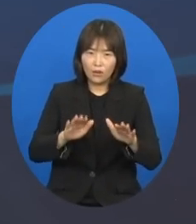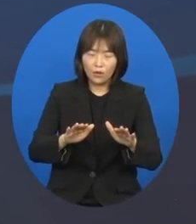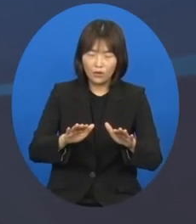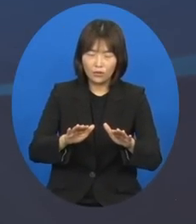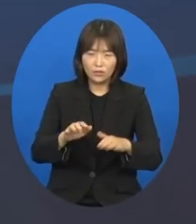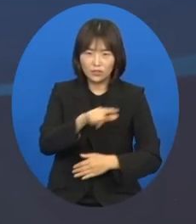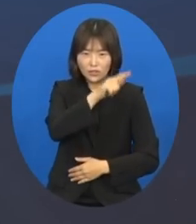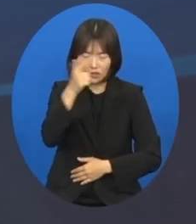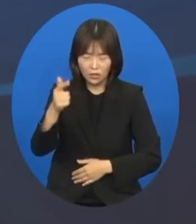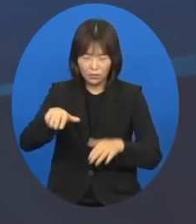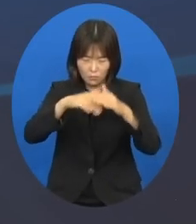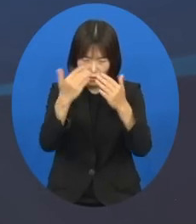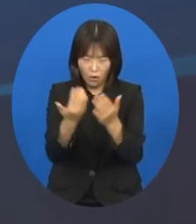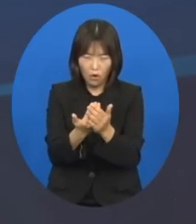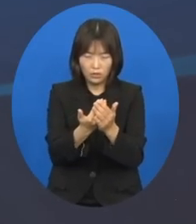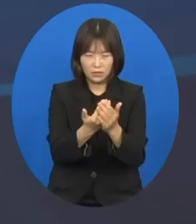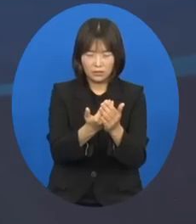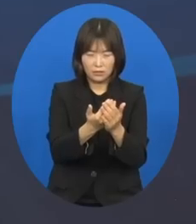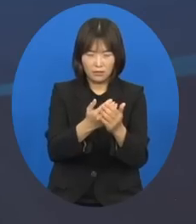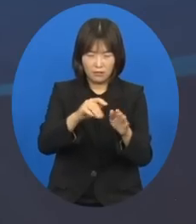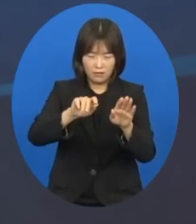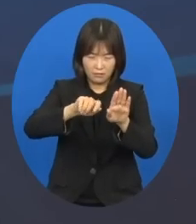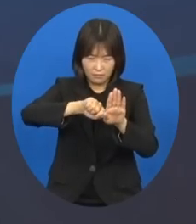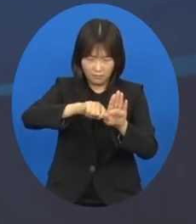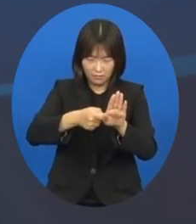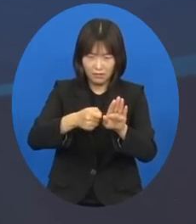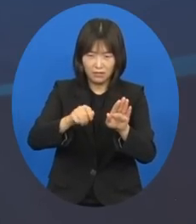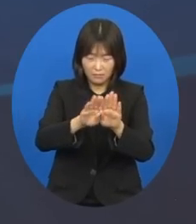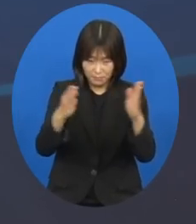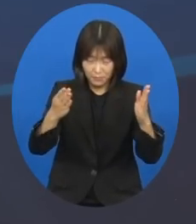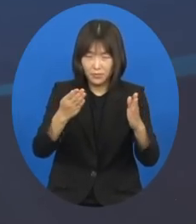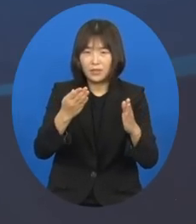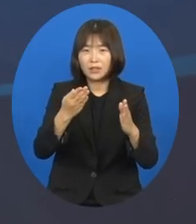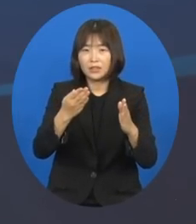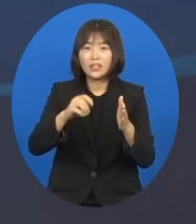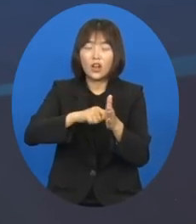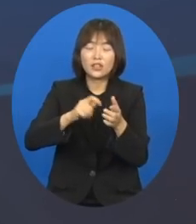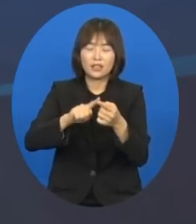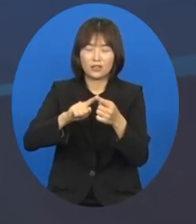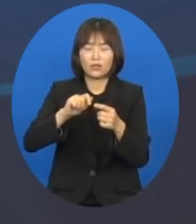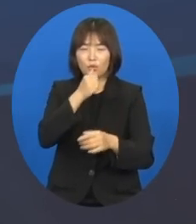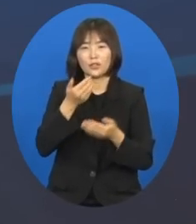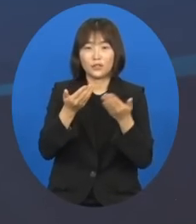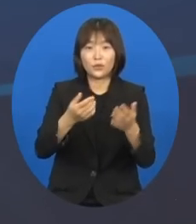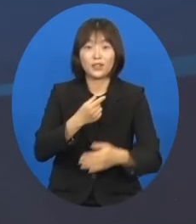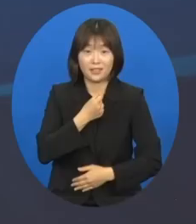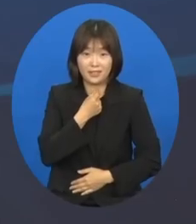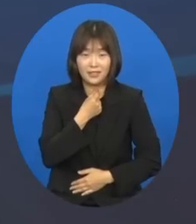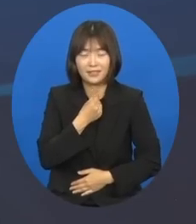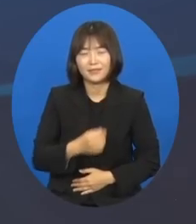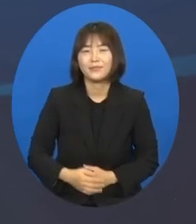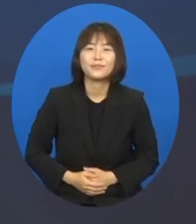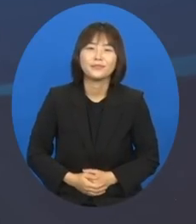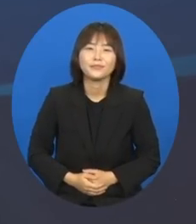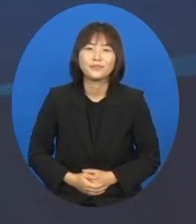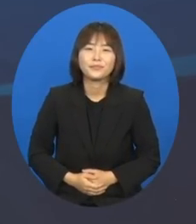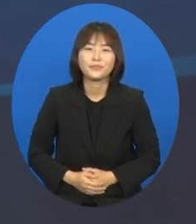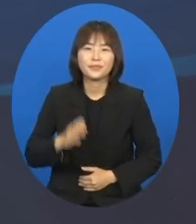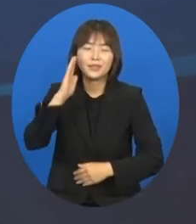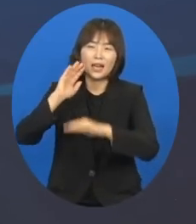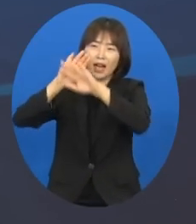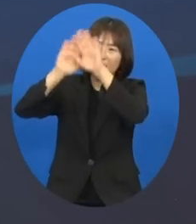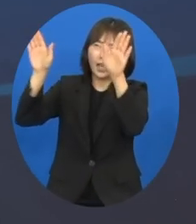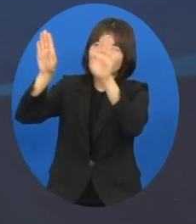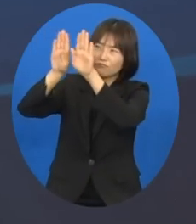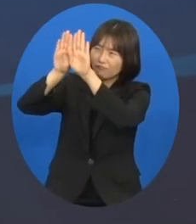열리는 만능 열쇠를 여러분에게 소개할까 하는데 소개해도 되겠습니까 하늘의 문을